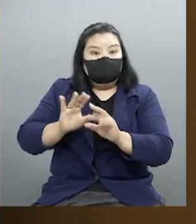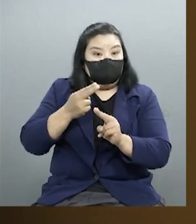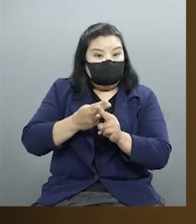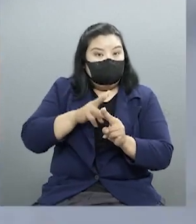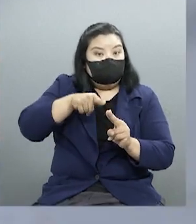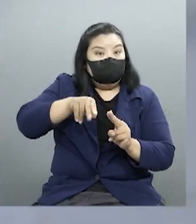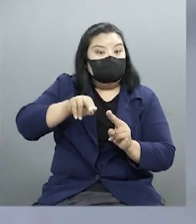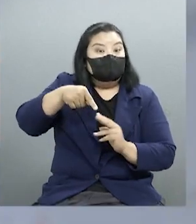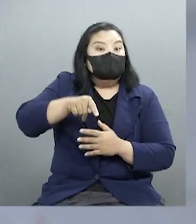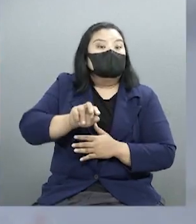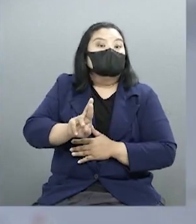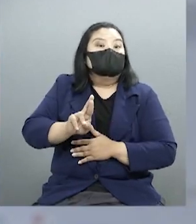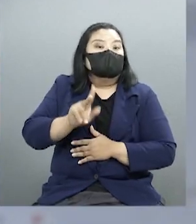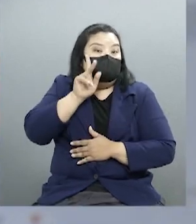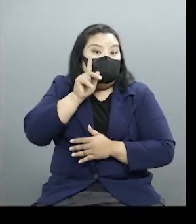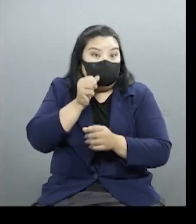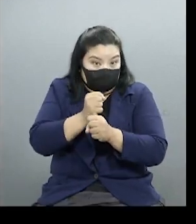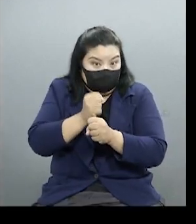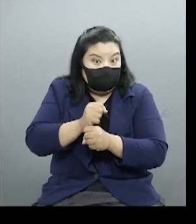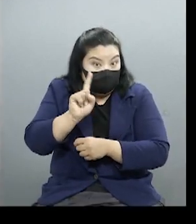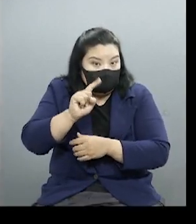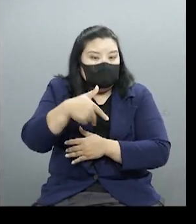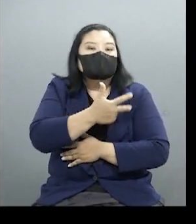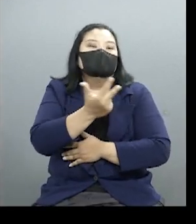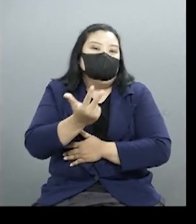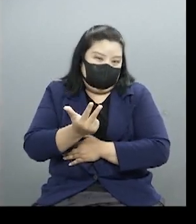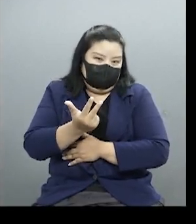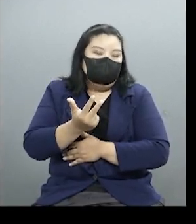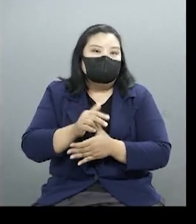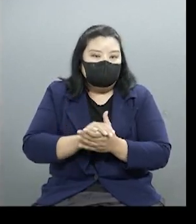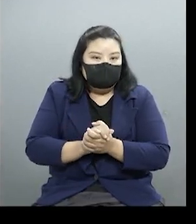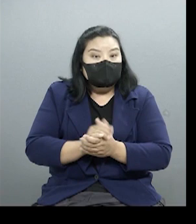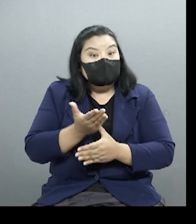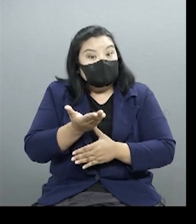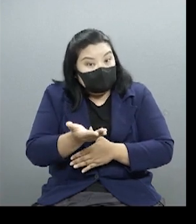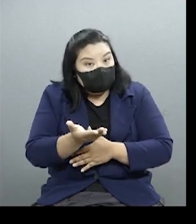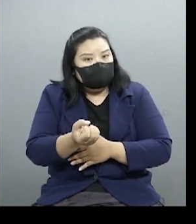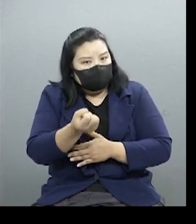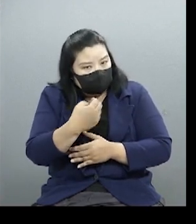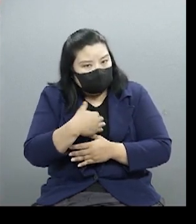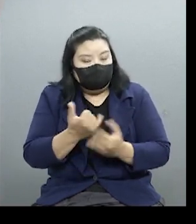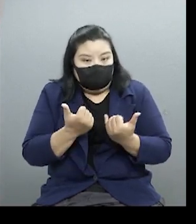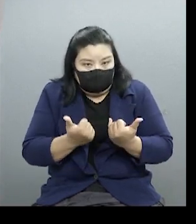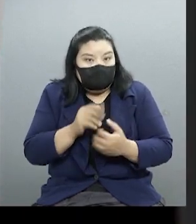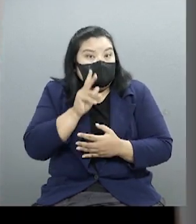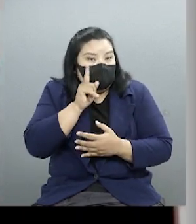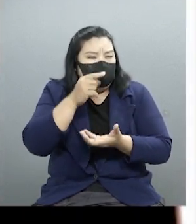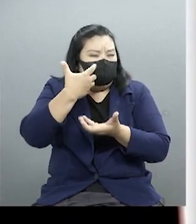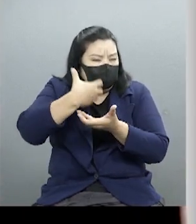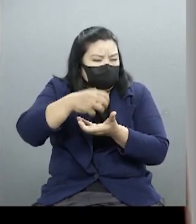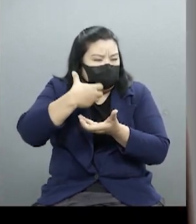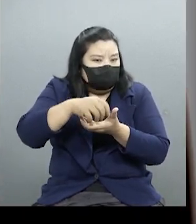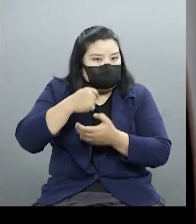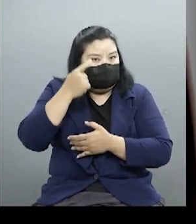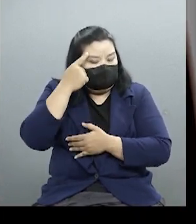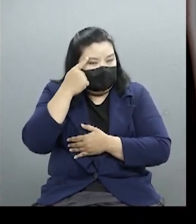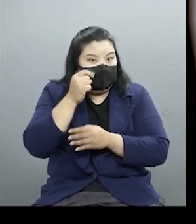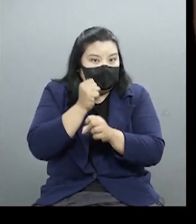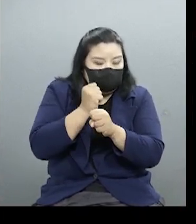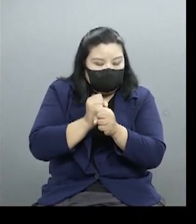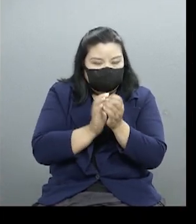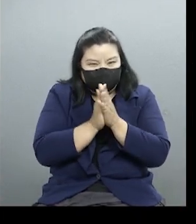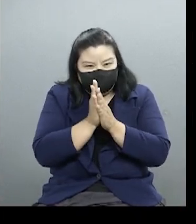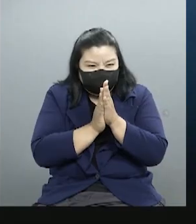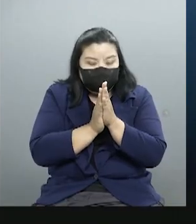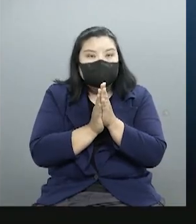ราพรคำพาพันธ์ผู้สื่อข่าวไทย PBS แล้วนะครับซึ่งคุณจิราพรบอกว่ารายงานข่าวชิ้นนี้ท้าทาย